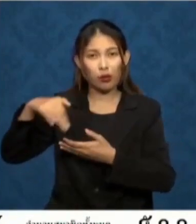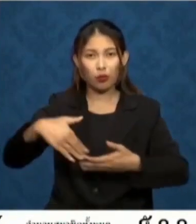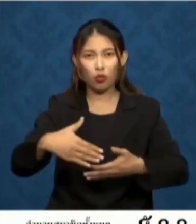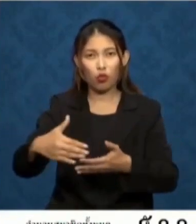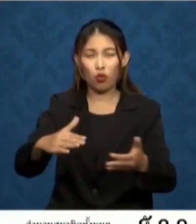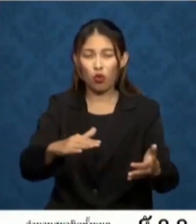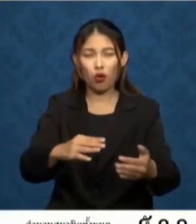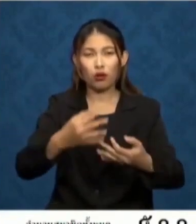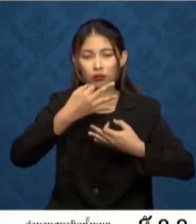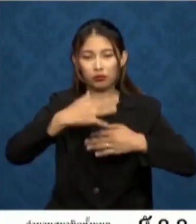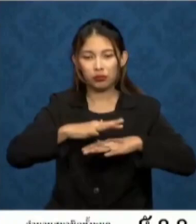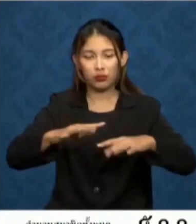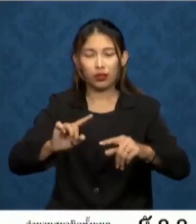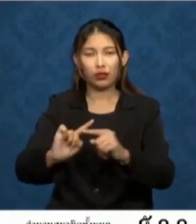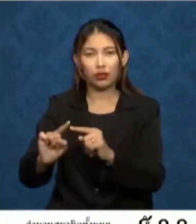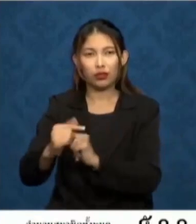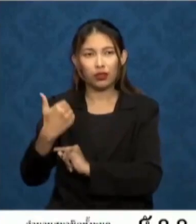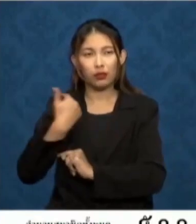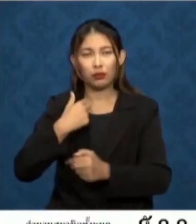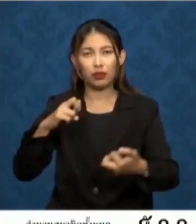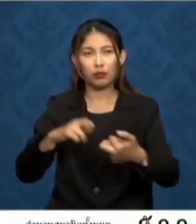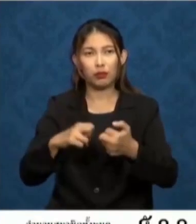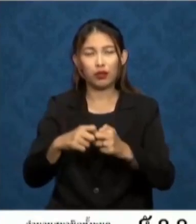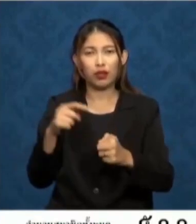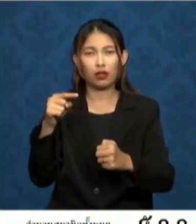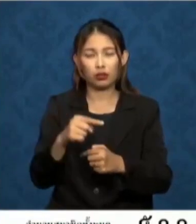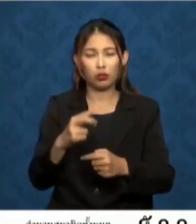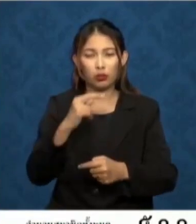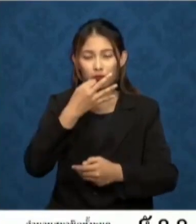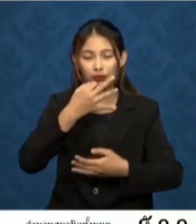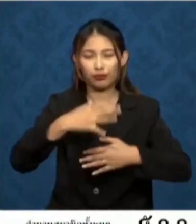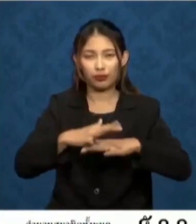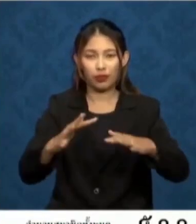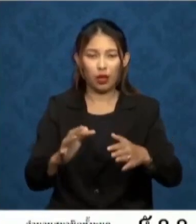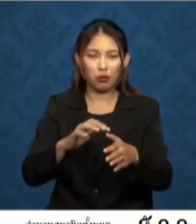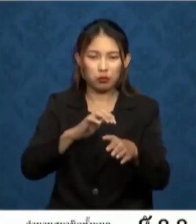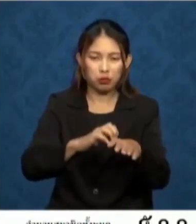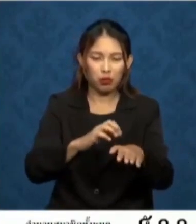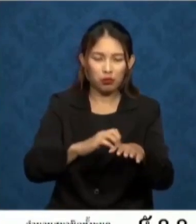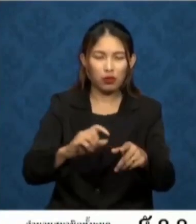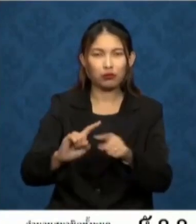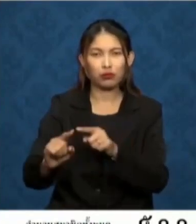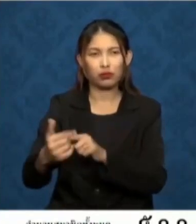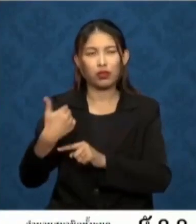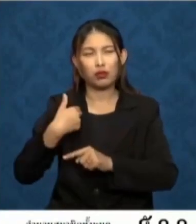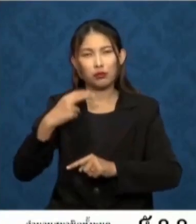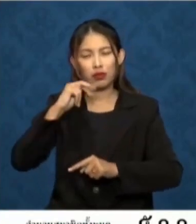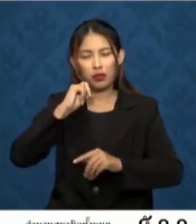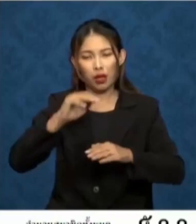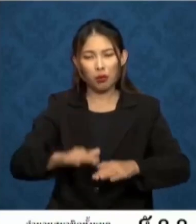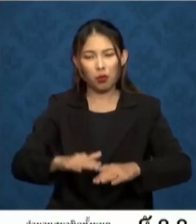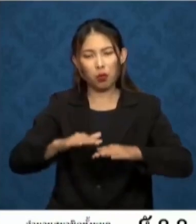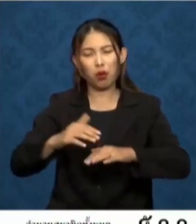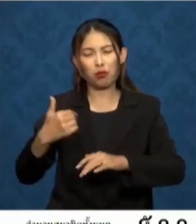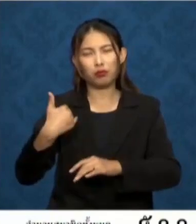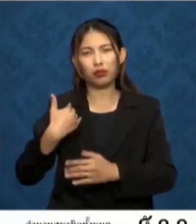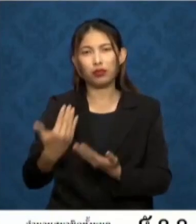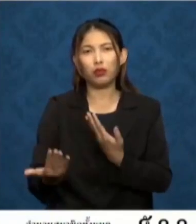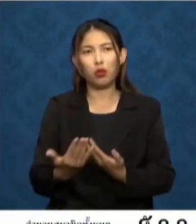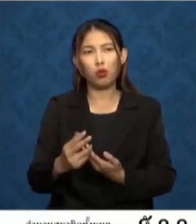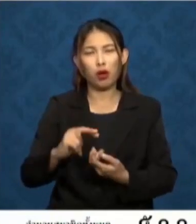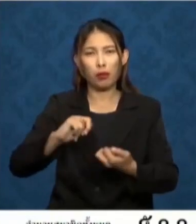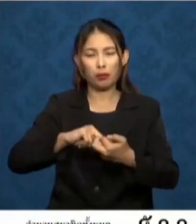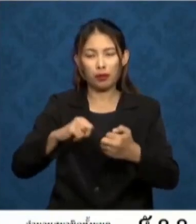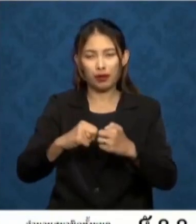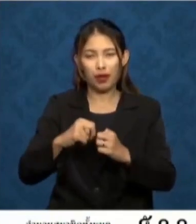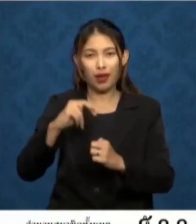ฝั่งคือปัญหาการกัดเซาะชายฝั่งปัญหาร่องน้ำตื้นเขินและปัญหามลพิษท